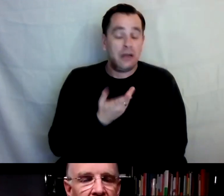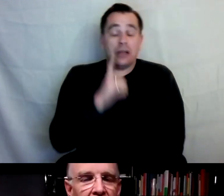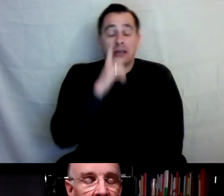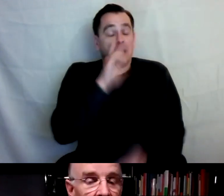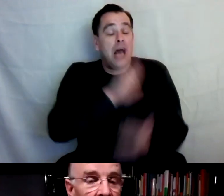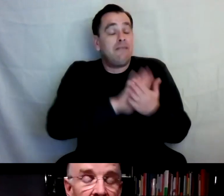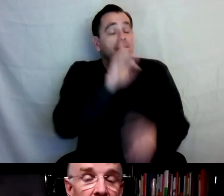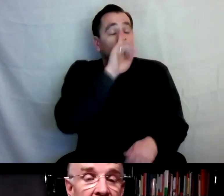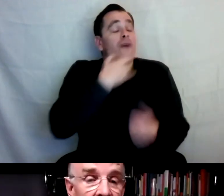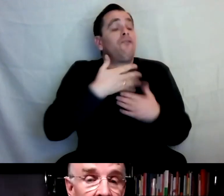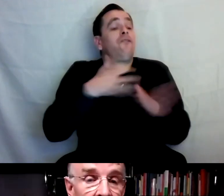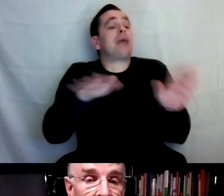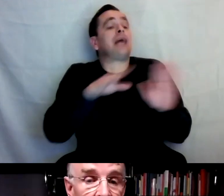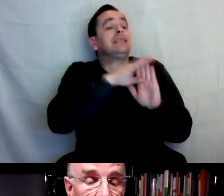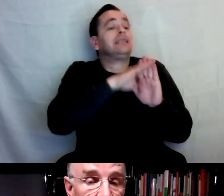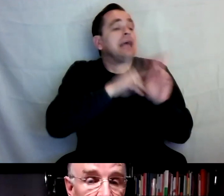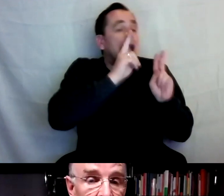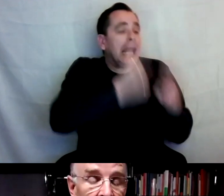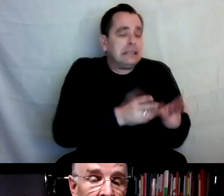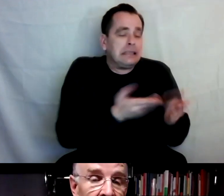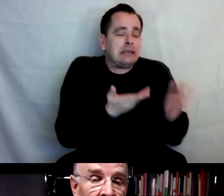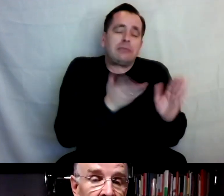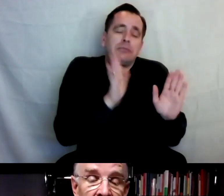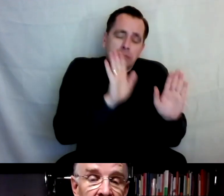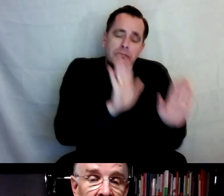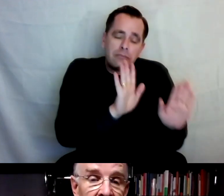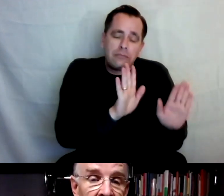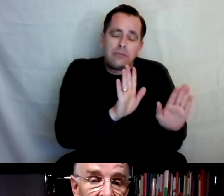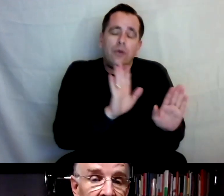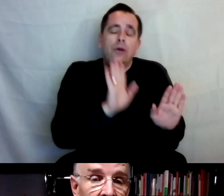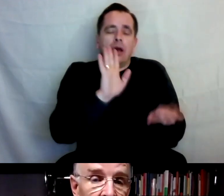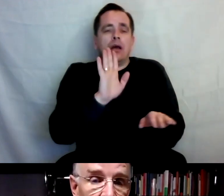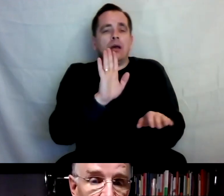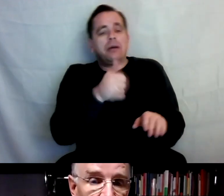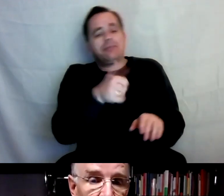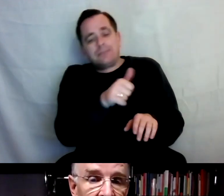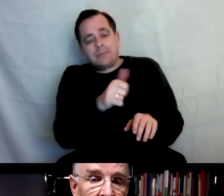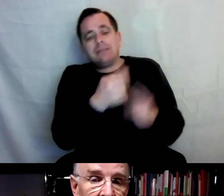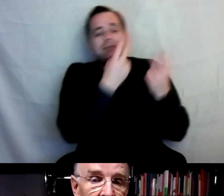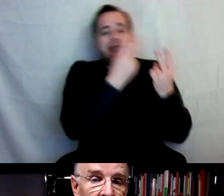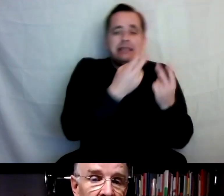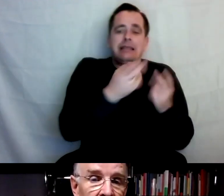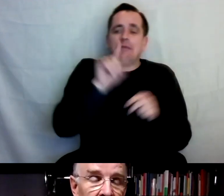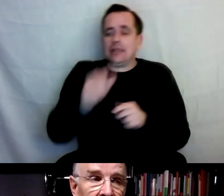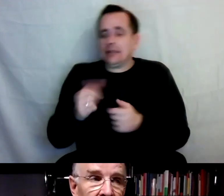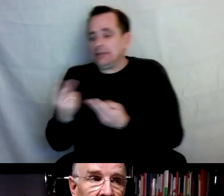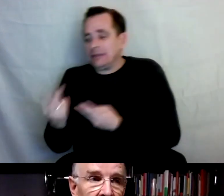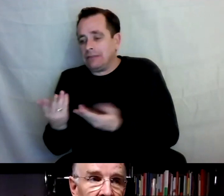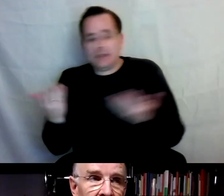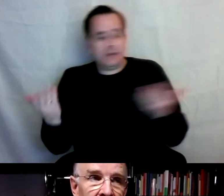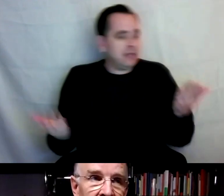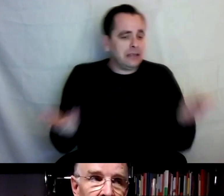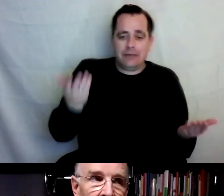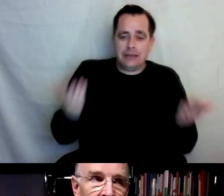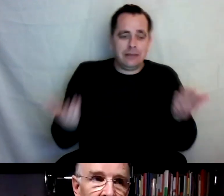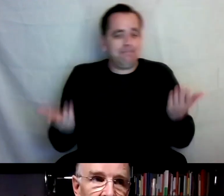der Stelle in Ihrer Argumentation, glaube ich, in einer Güterabwägung immer wieder in ein Werttauschgeschäft zu bringen zum Lebensschutz.